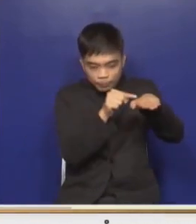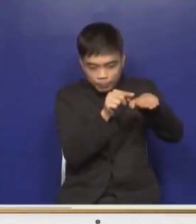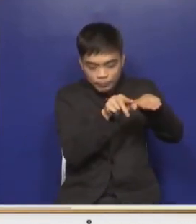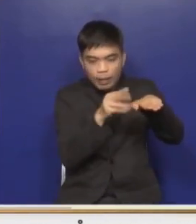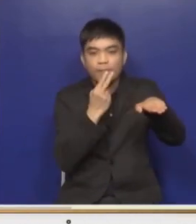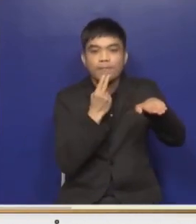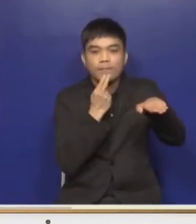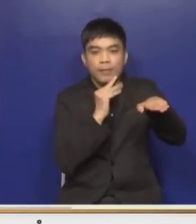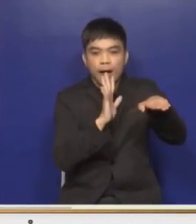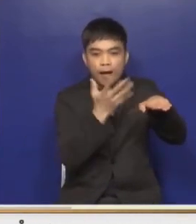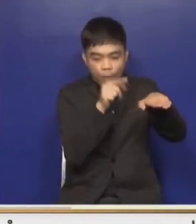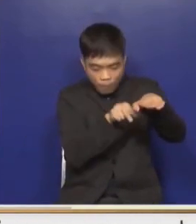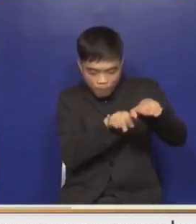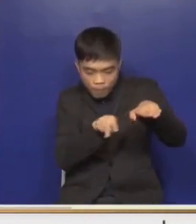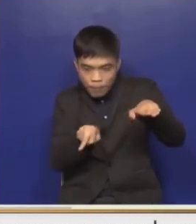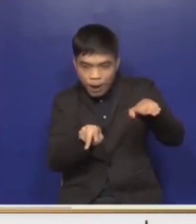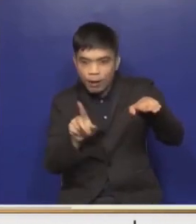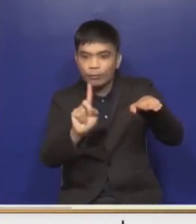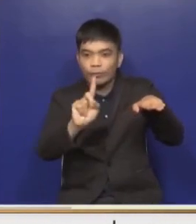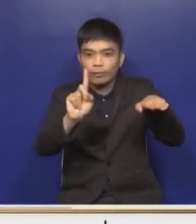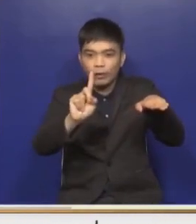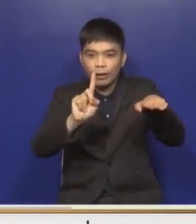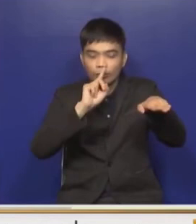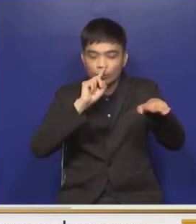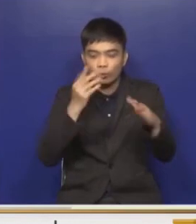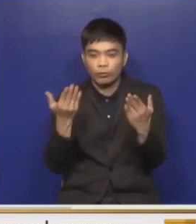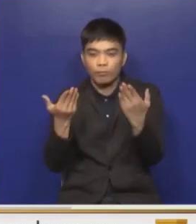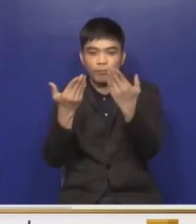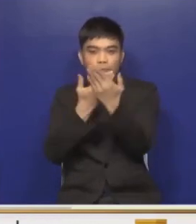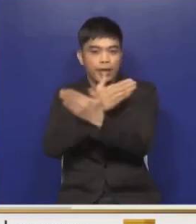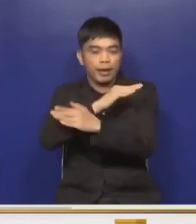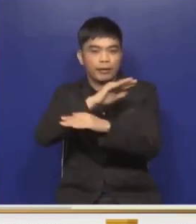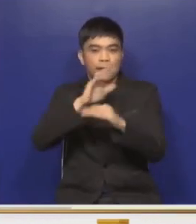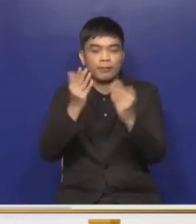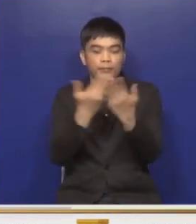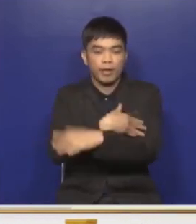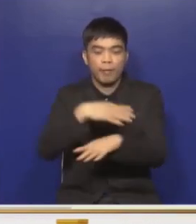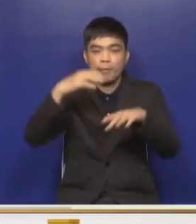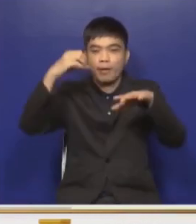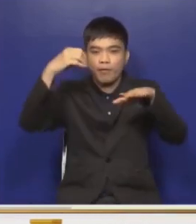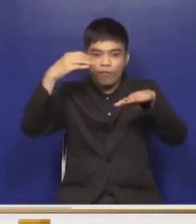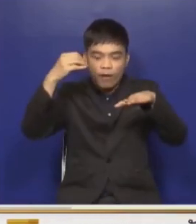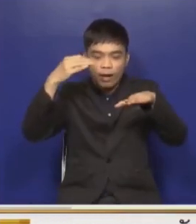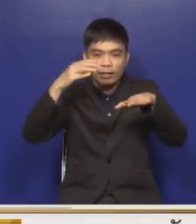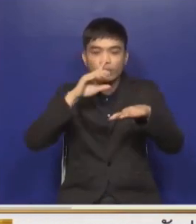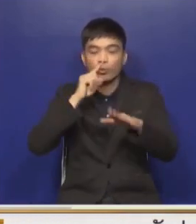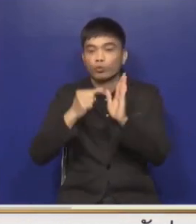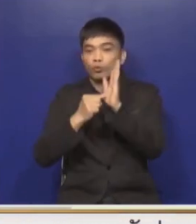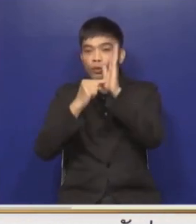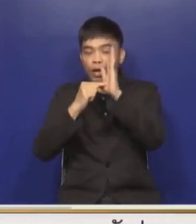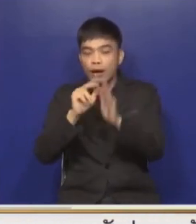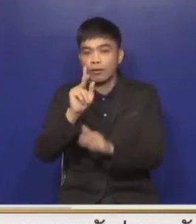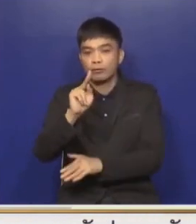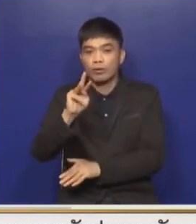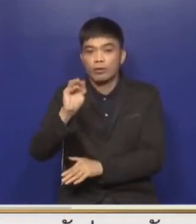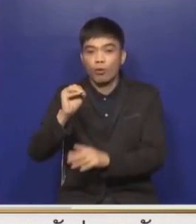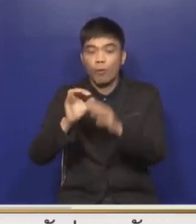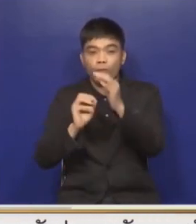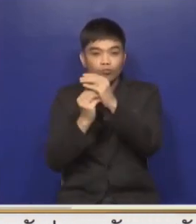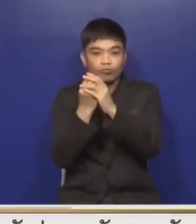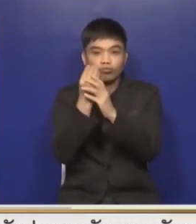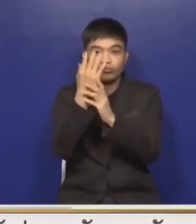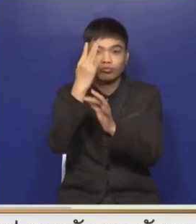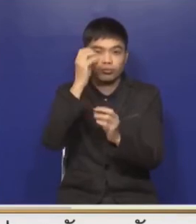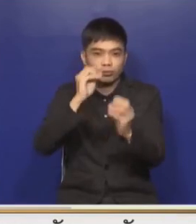ดันั้นการทจะให้สำนักงานทางพมิภาคเปลยนไปใช้รไฟ้าทั้งหมดงบตอย่างเชนกมอุถยานที่กโท์สค มิ